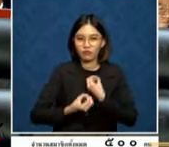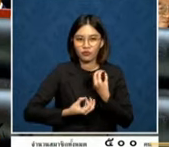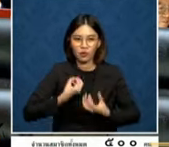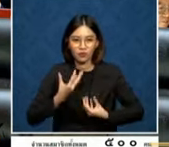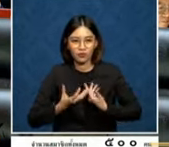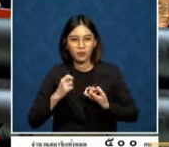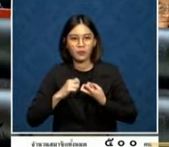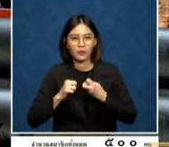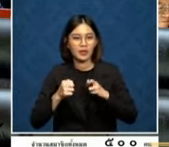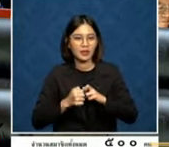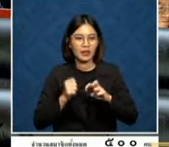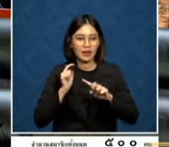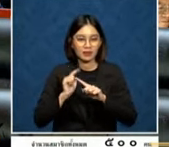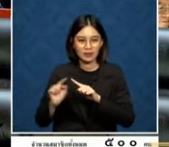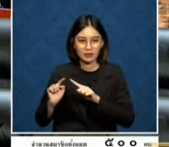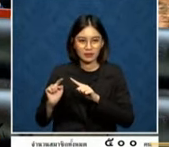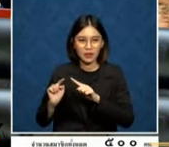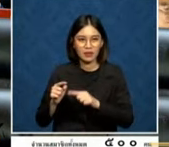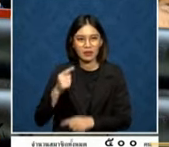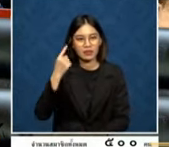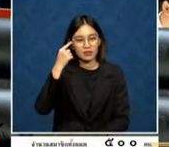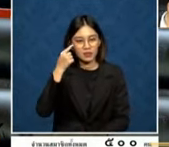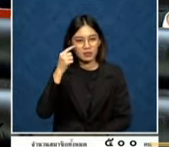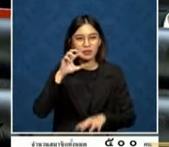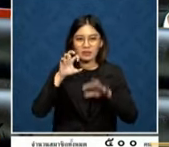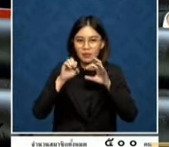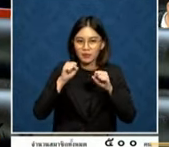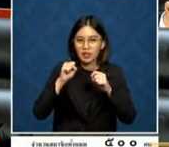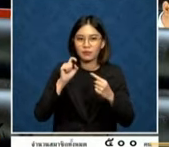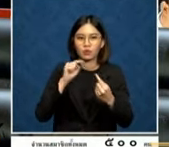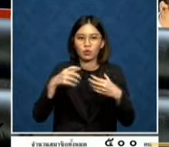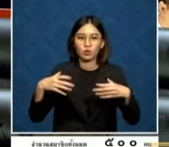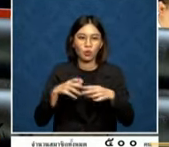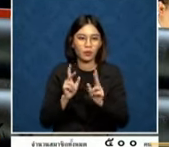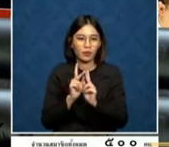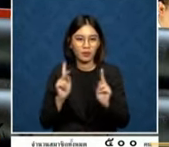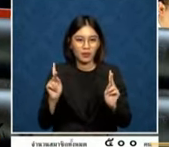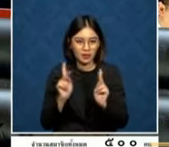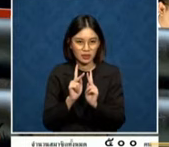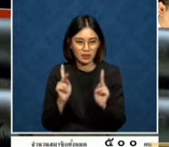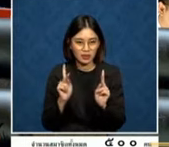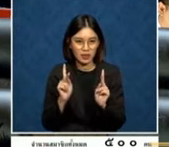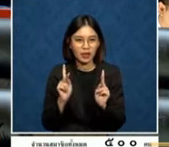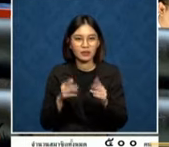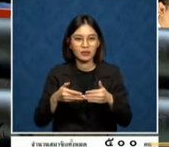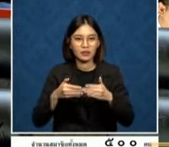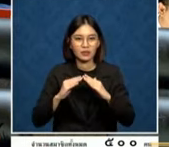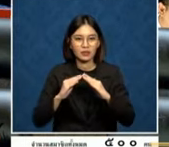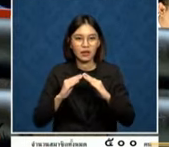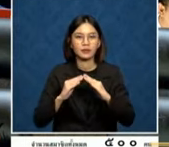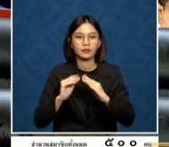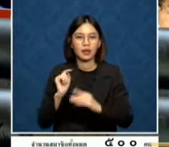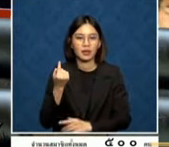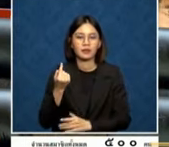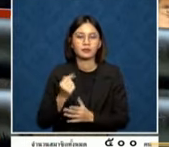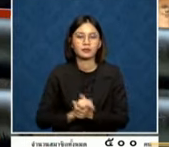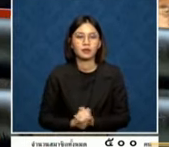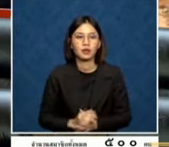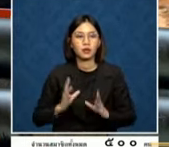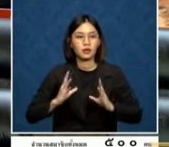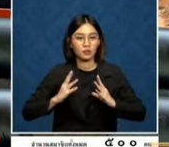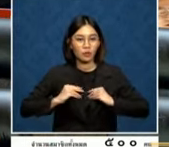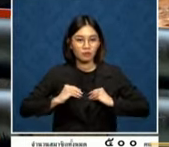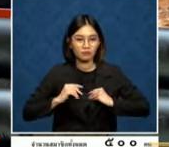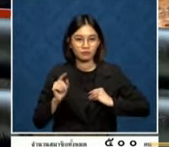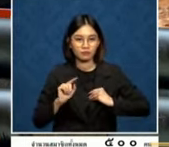สะท้อนปัญหาเพื่อตั้งข้อสังเกตไปยังคณะกรรมาธิการวิสามัญที่กำลังจะตั้งขึ้นต้องยอมรับ